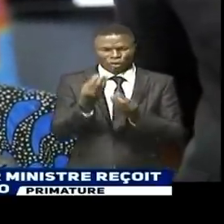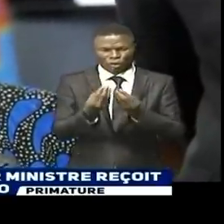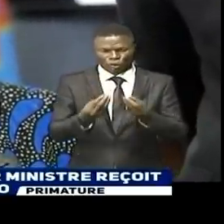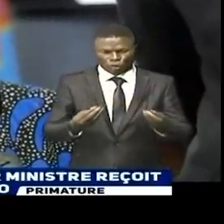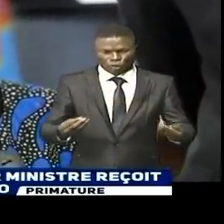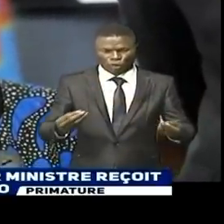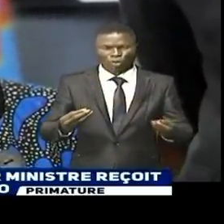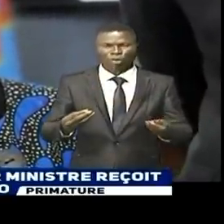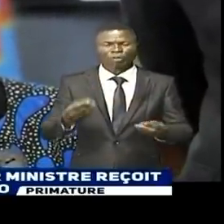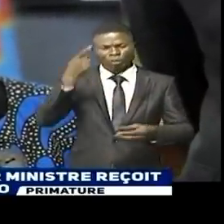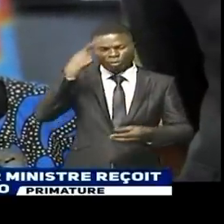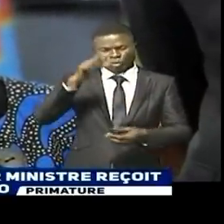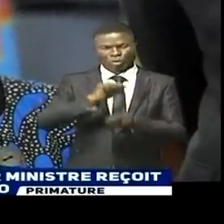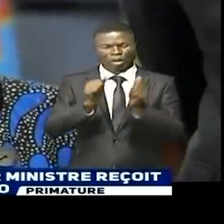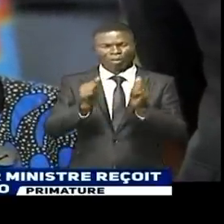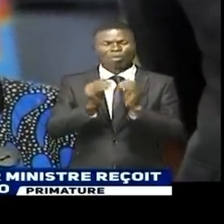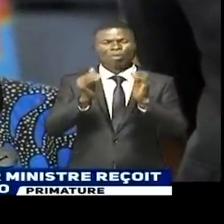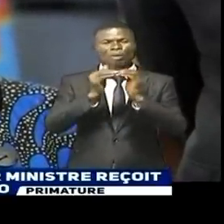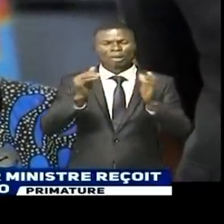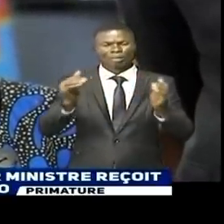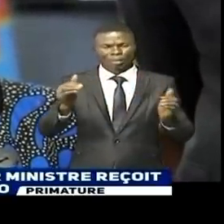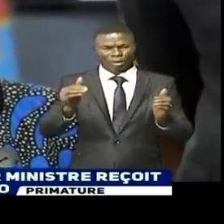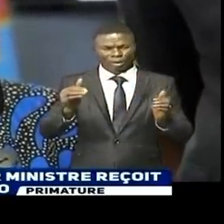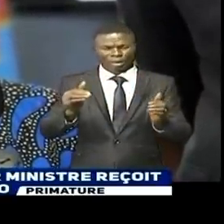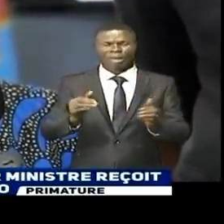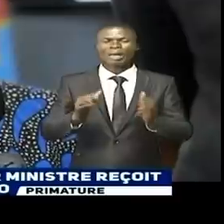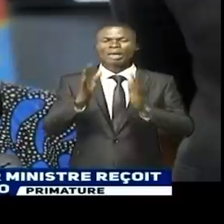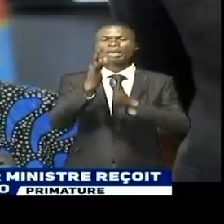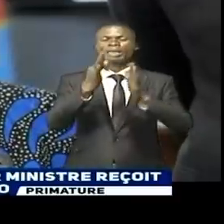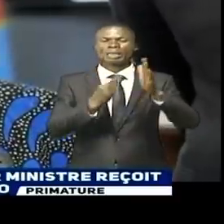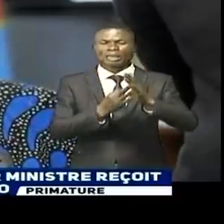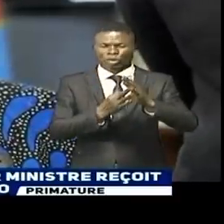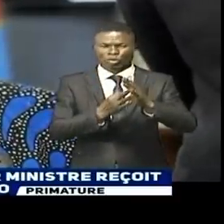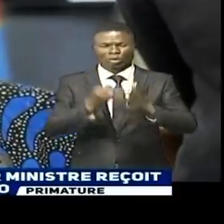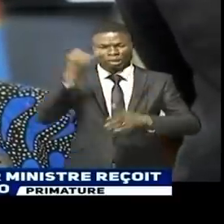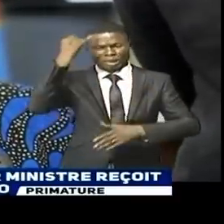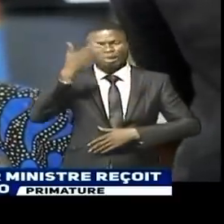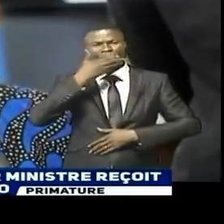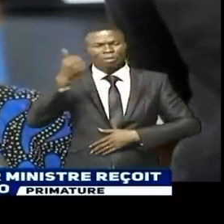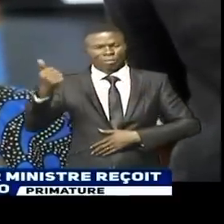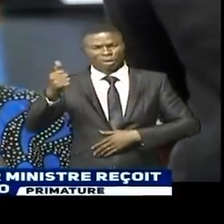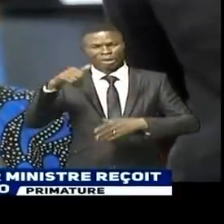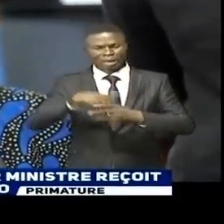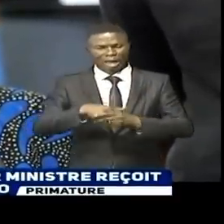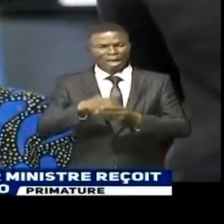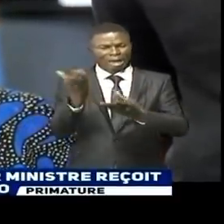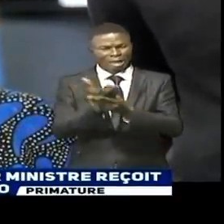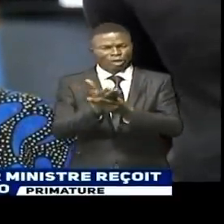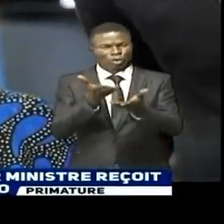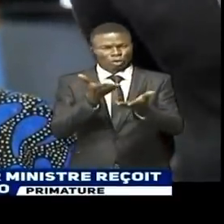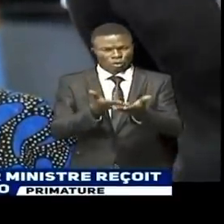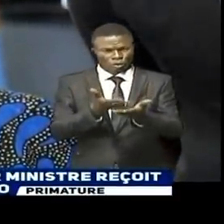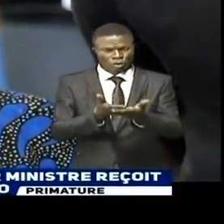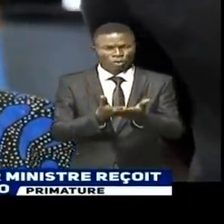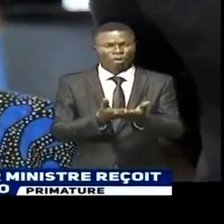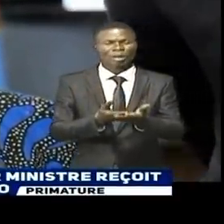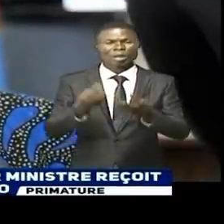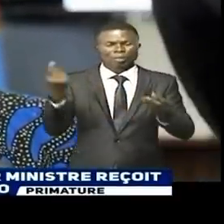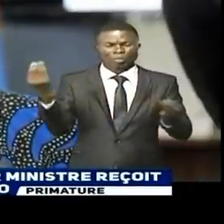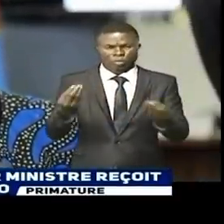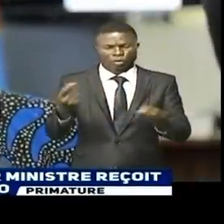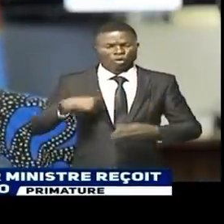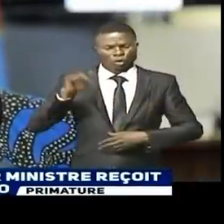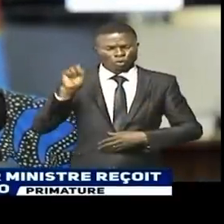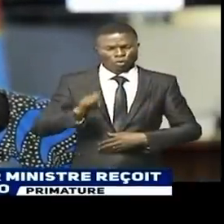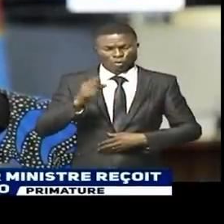mettre en oeuvre les 18 jalons qui sont contenus dans cette feuille de route de transition parce que nous voulons